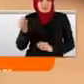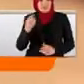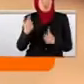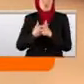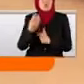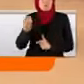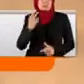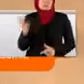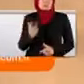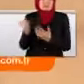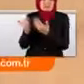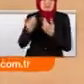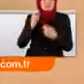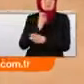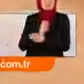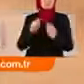boşaltıldı